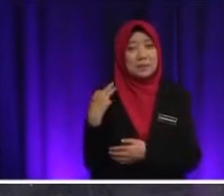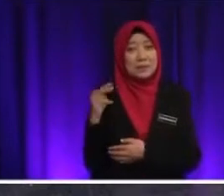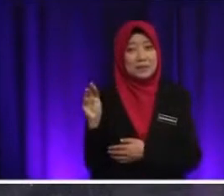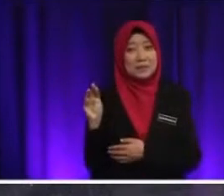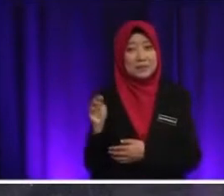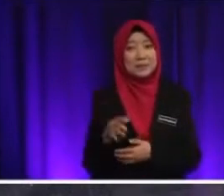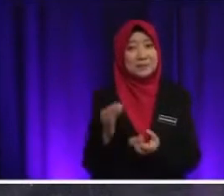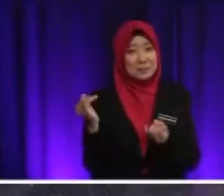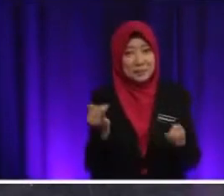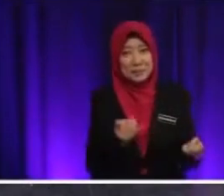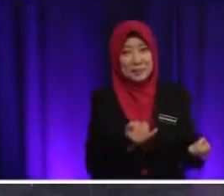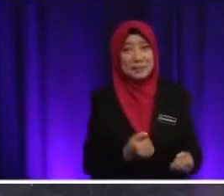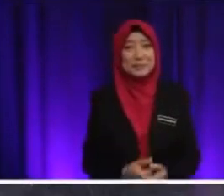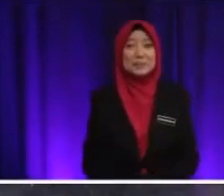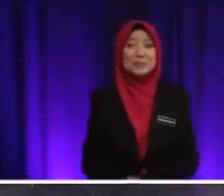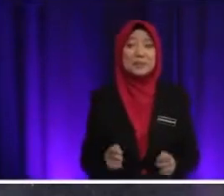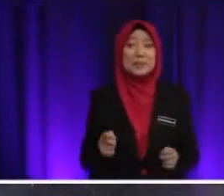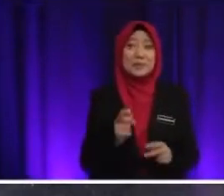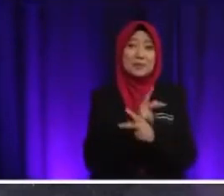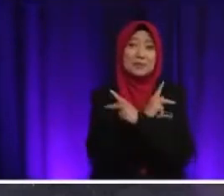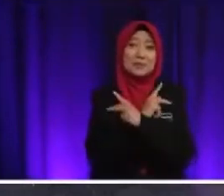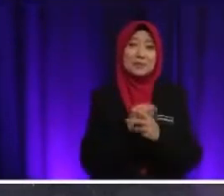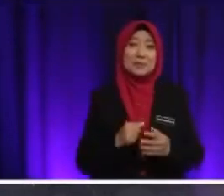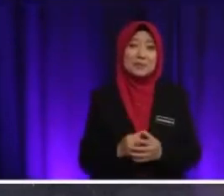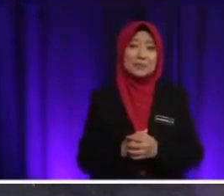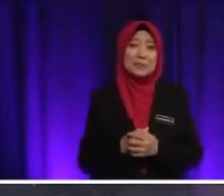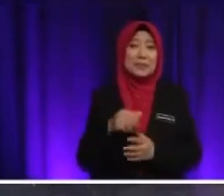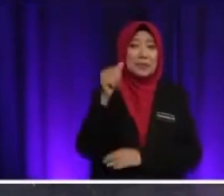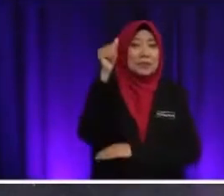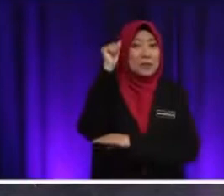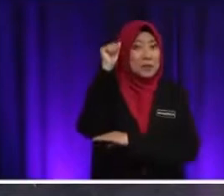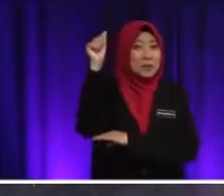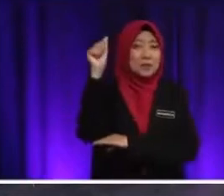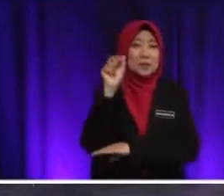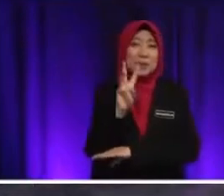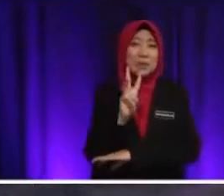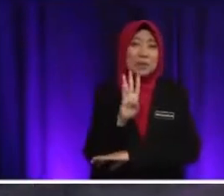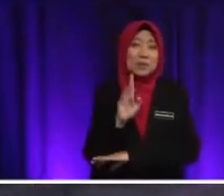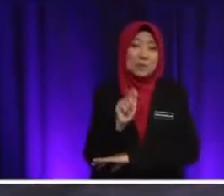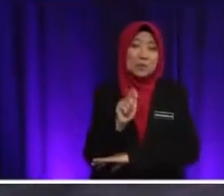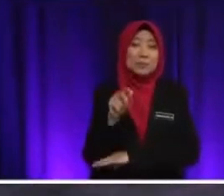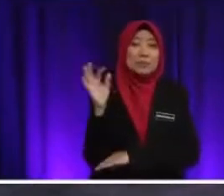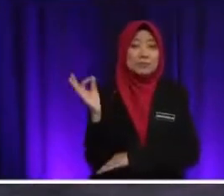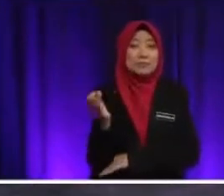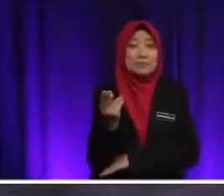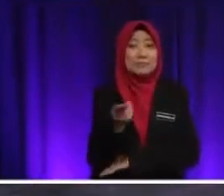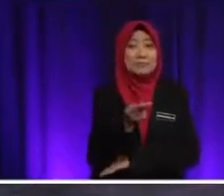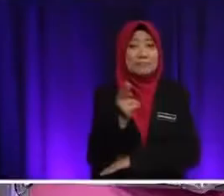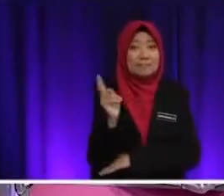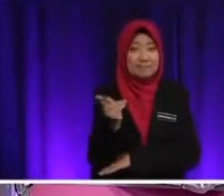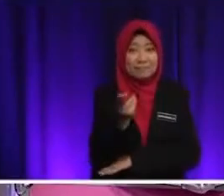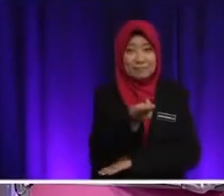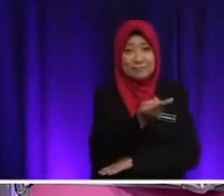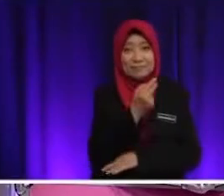Okey. Silakan ustaz. Terima kasih Hakim. Assalamualaikum warahmatullahi taala wabarakatuh. Alhamdulillahirabbil alamin wa bihi nasta'in amma